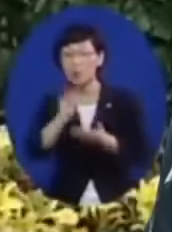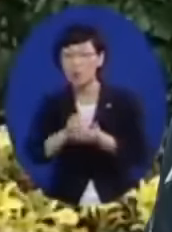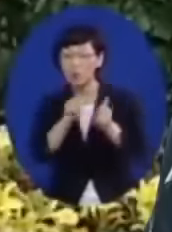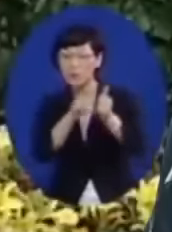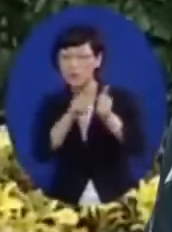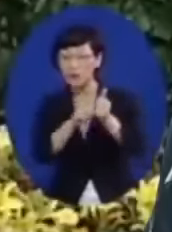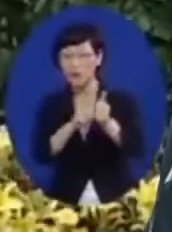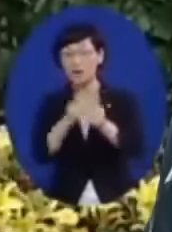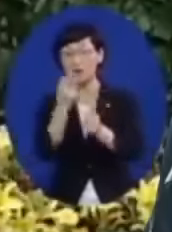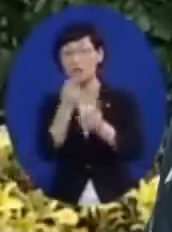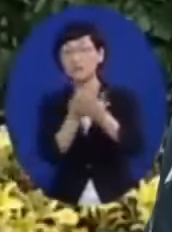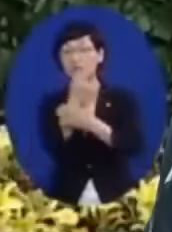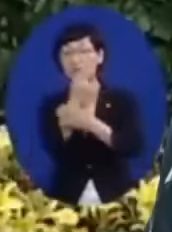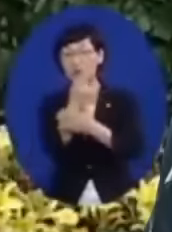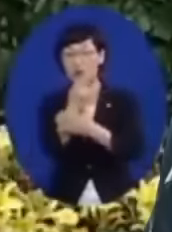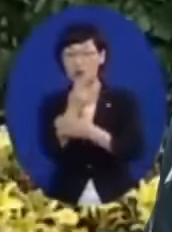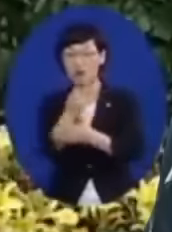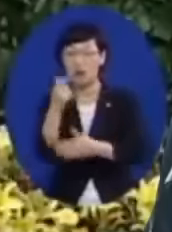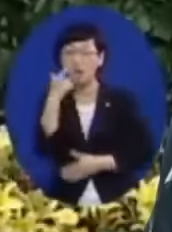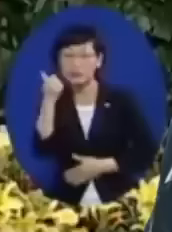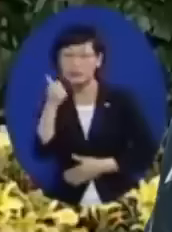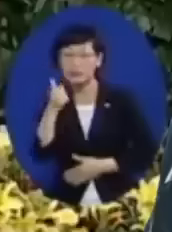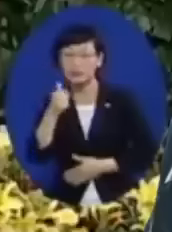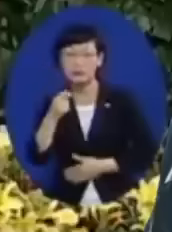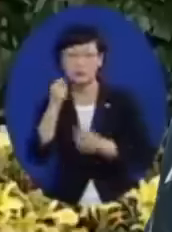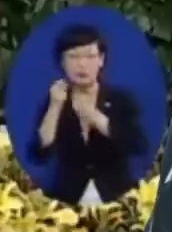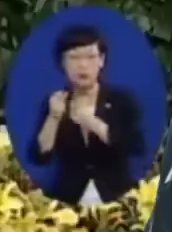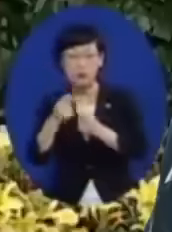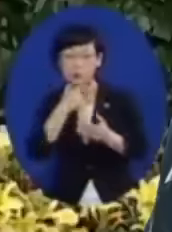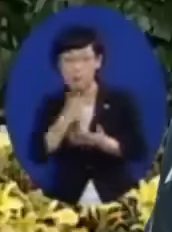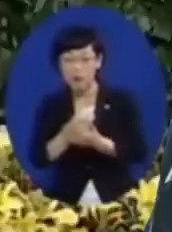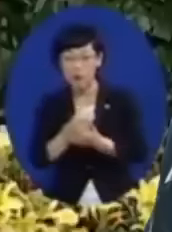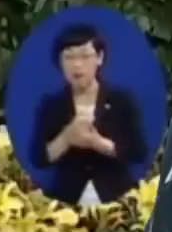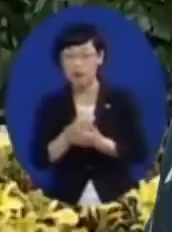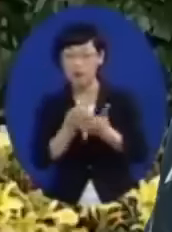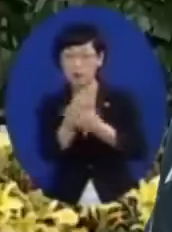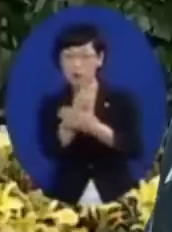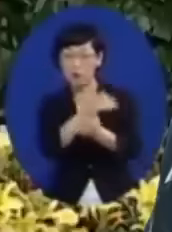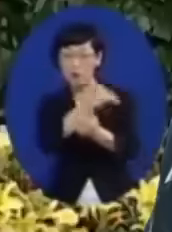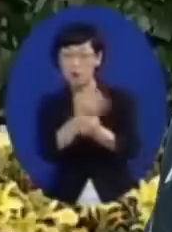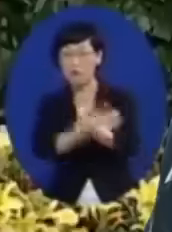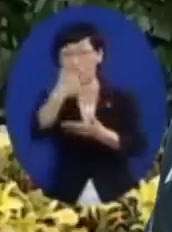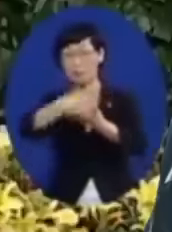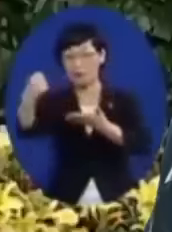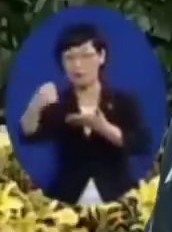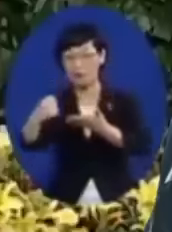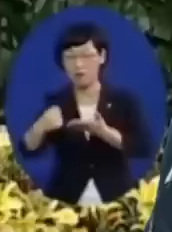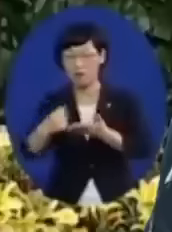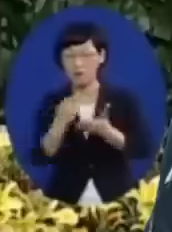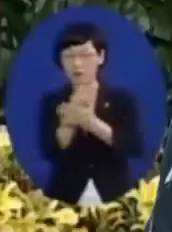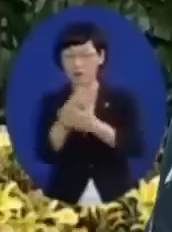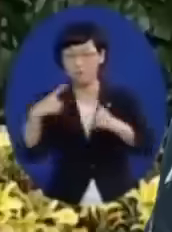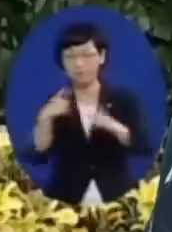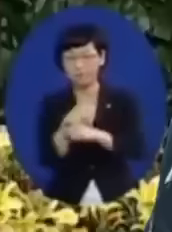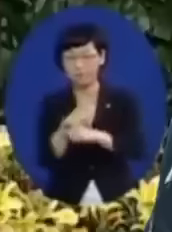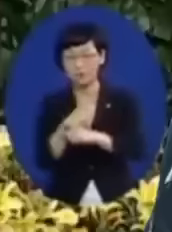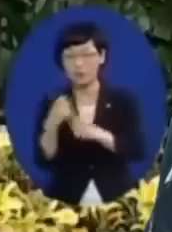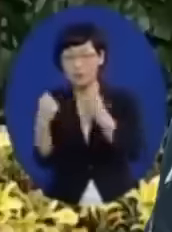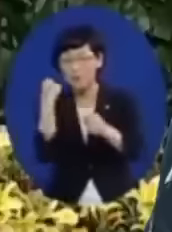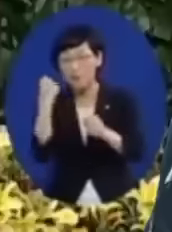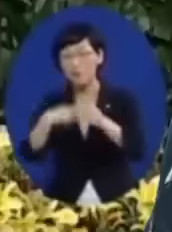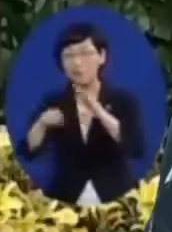부친을 속여 장자 축복을 빼앗은 후 형 에서의 보복을 피하여 외삼촌 집으로